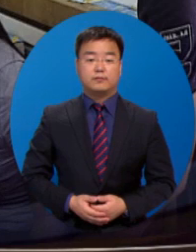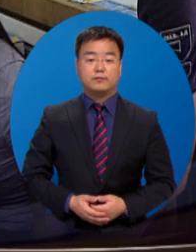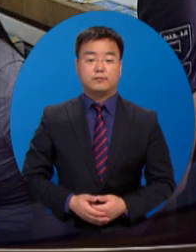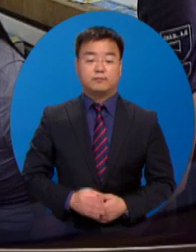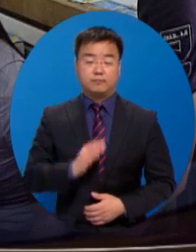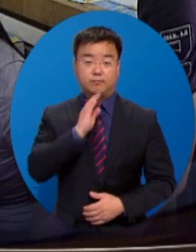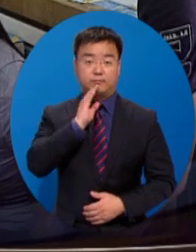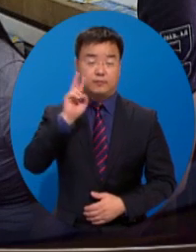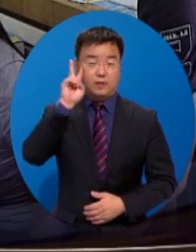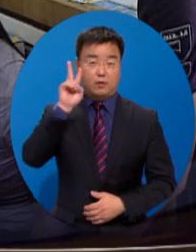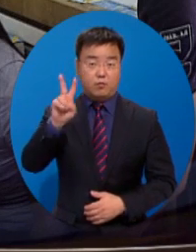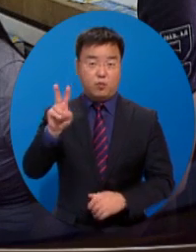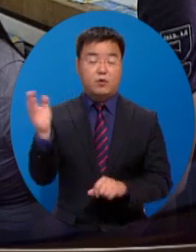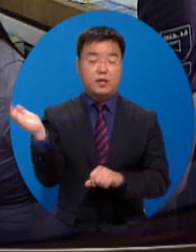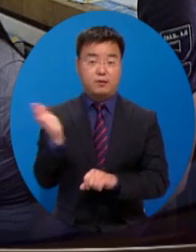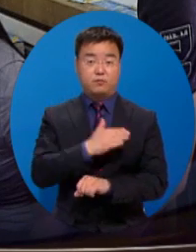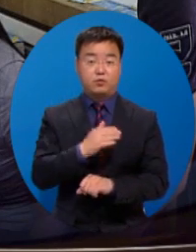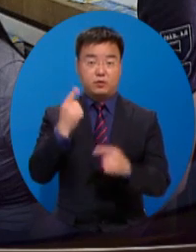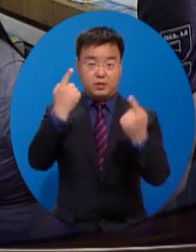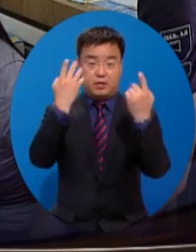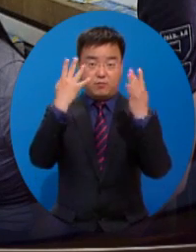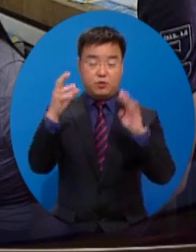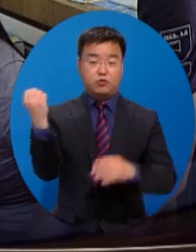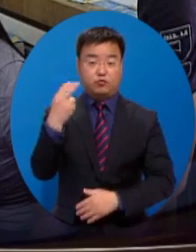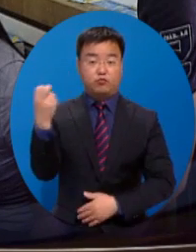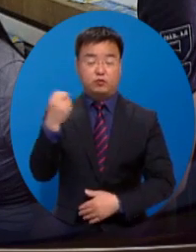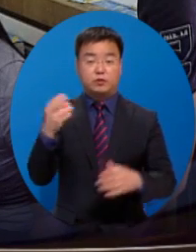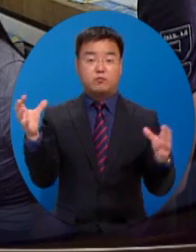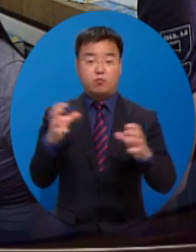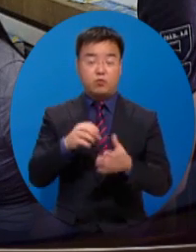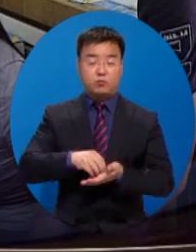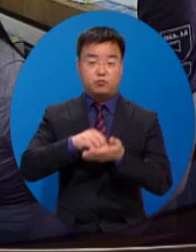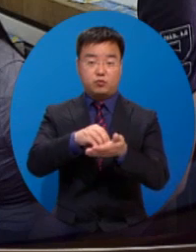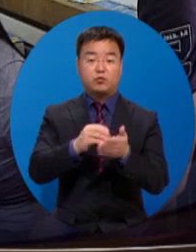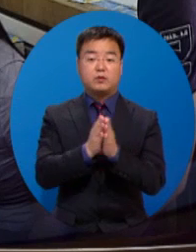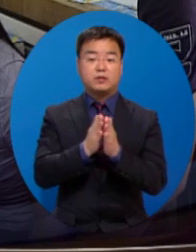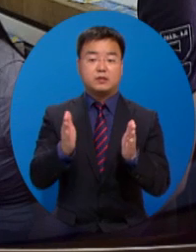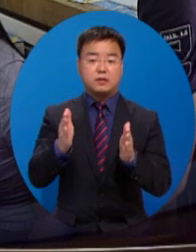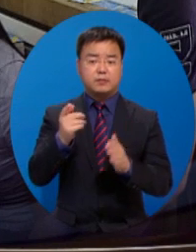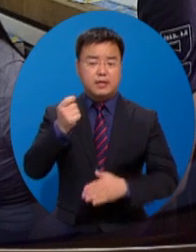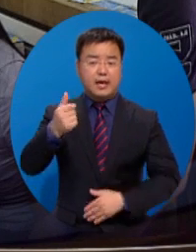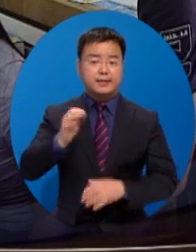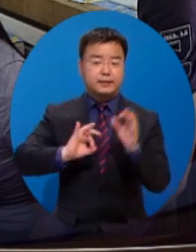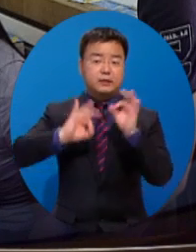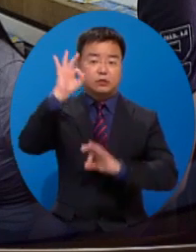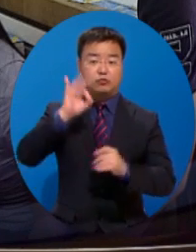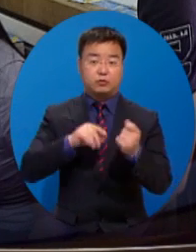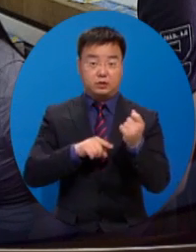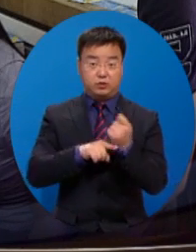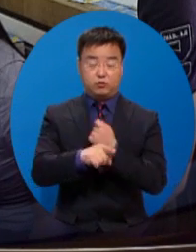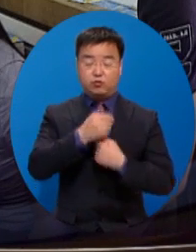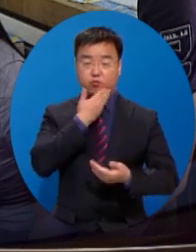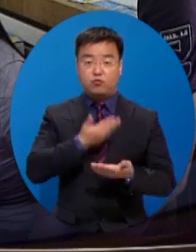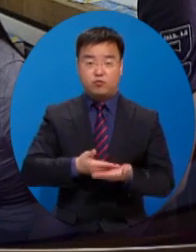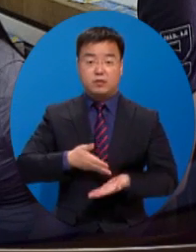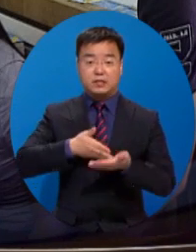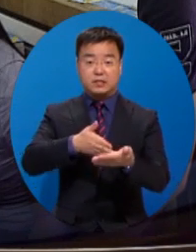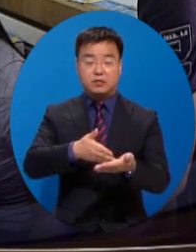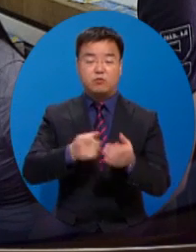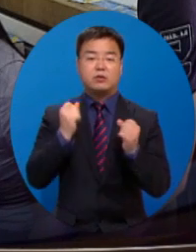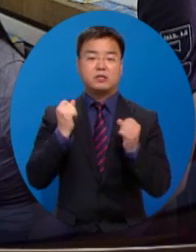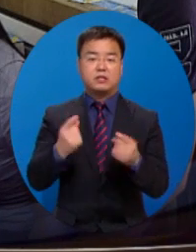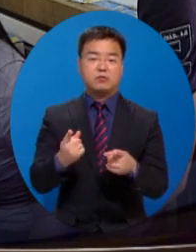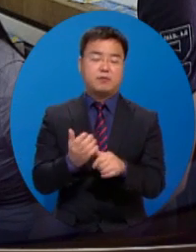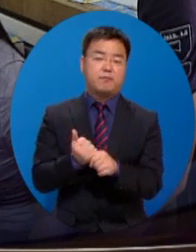네 모레부터 대입 수시모집 원서 접수가 시작됩니다 사소한 실수 때문에 소중한 지원 기회를 잃어버리는